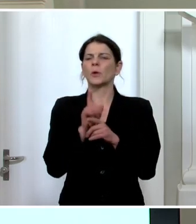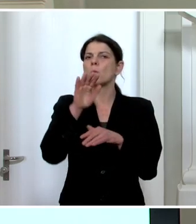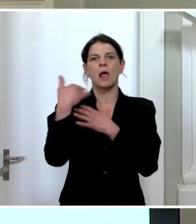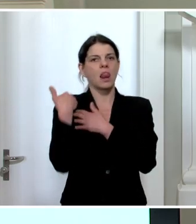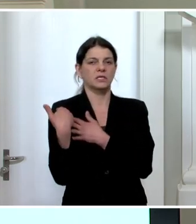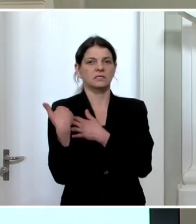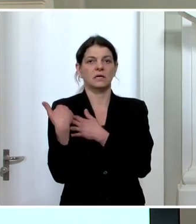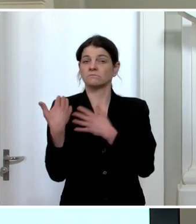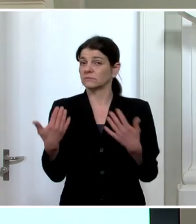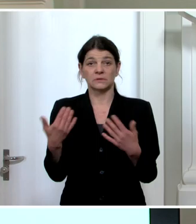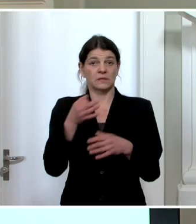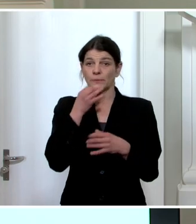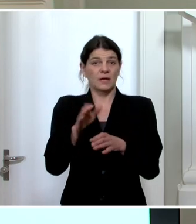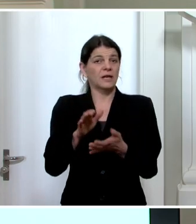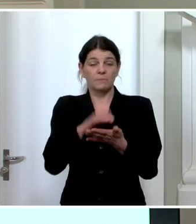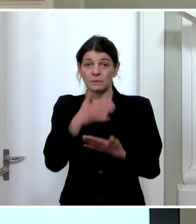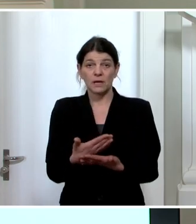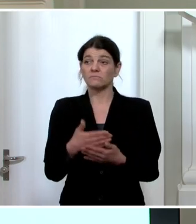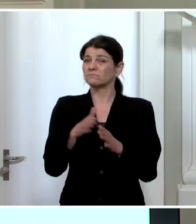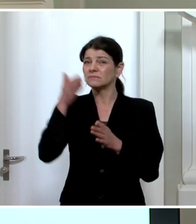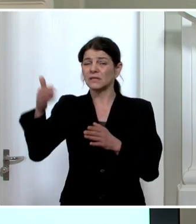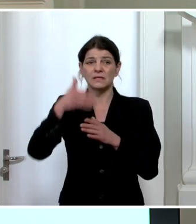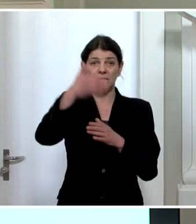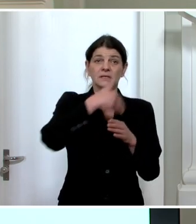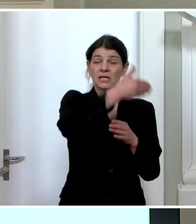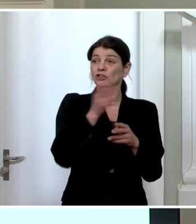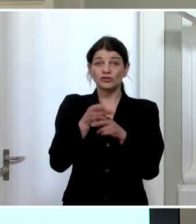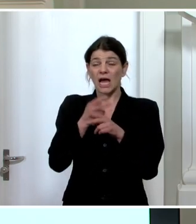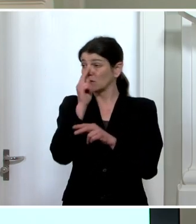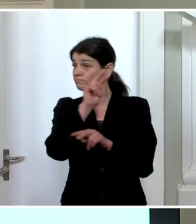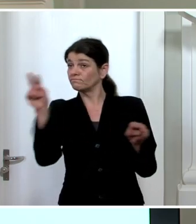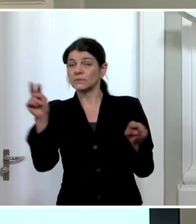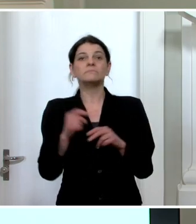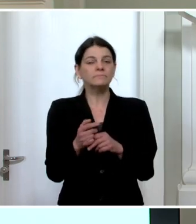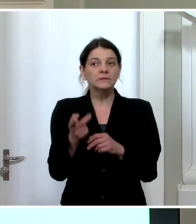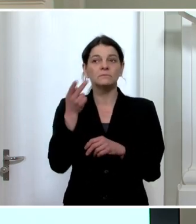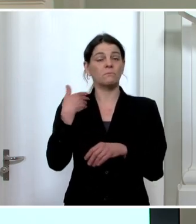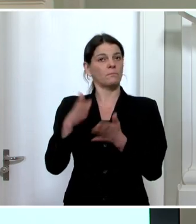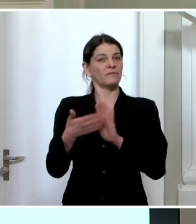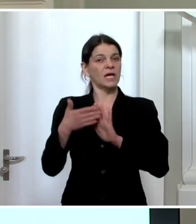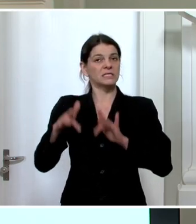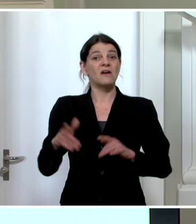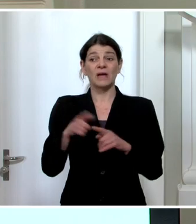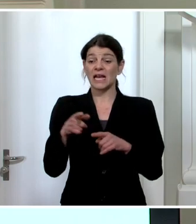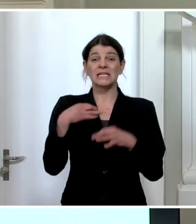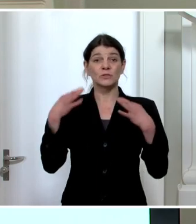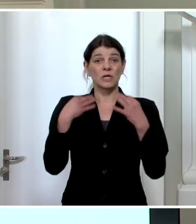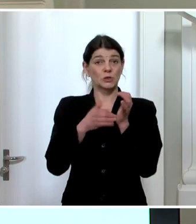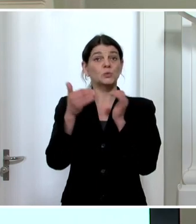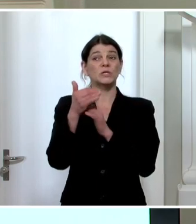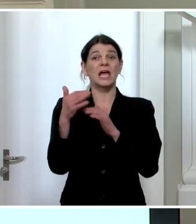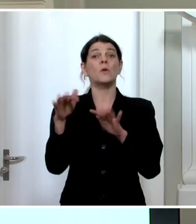überlastet. Ein Blick in die umliegenden Staaten zeigt, dass eine Überlastung des Gesundheitssystems